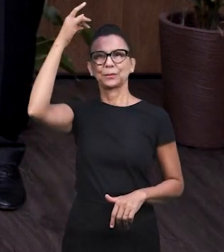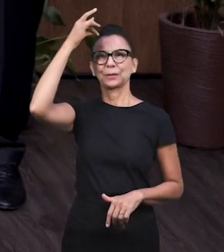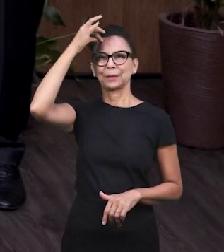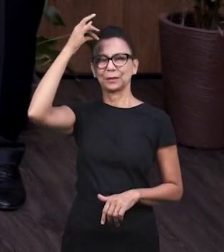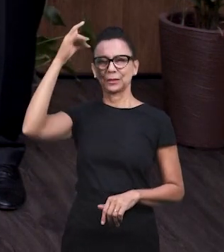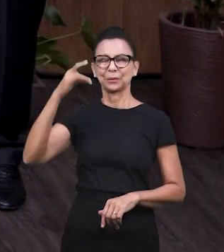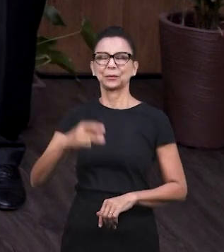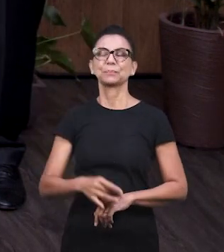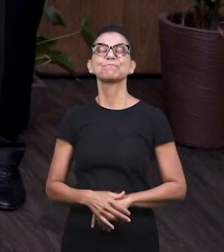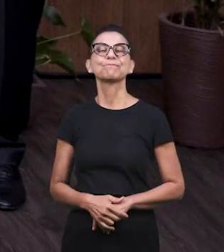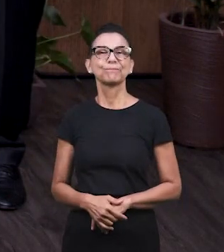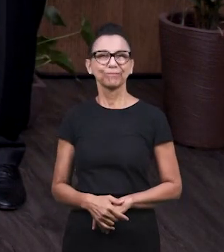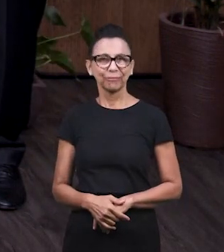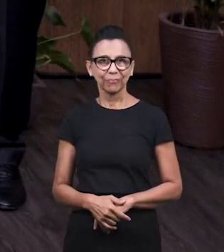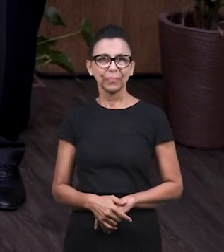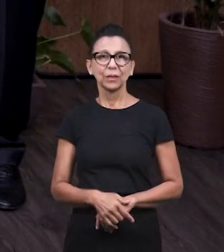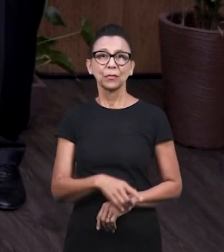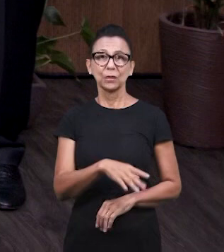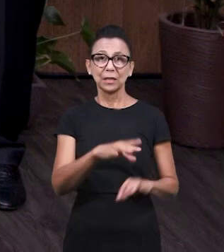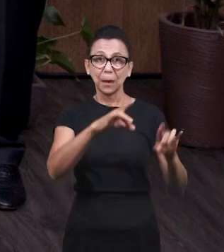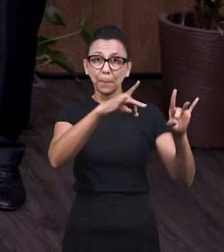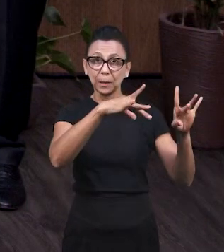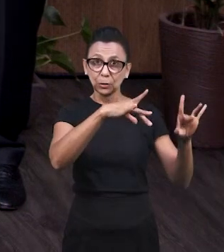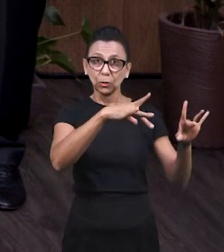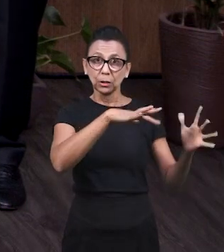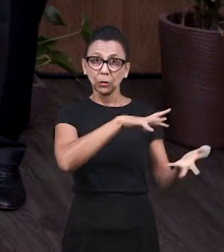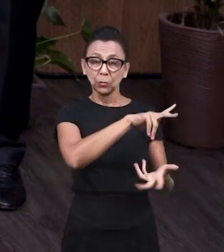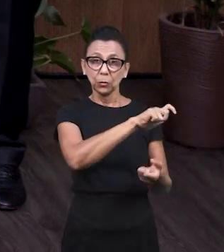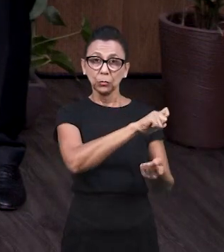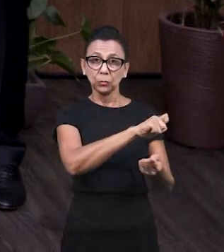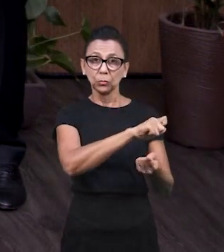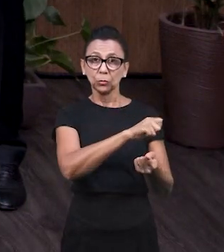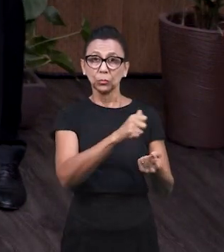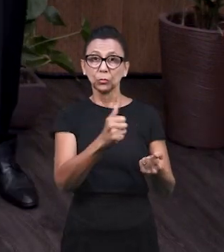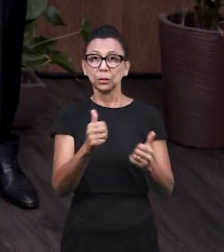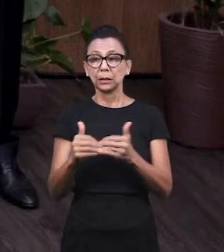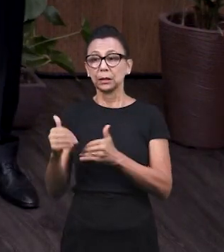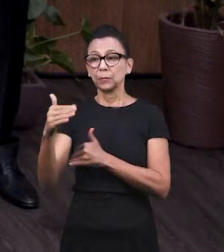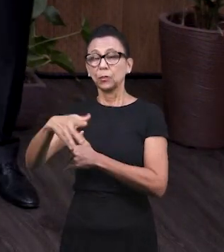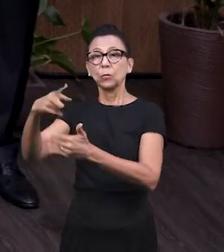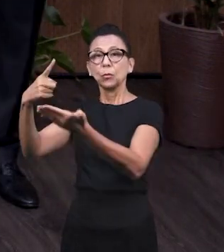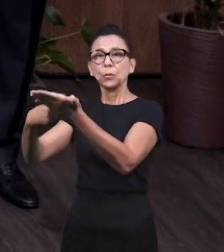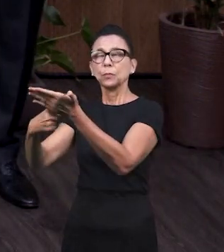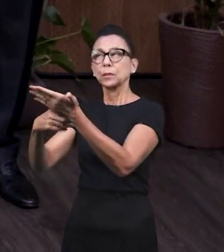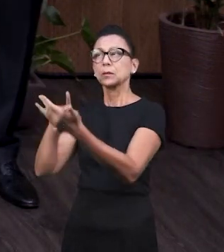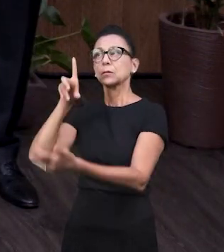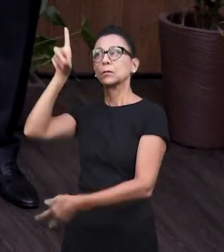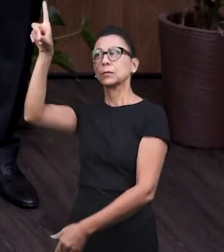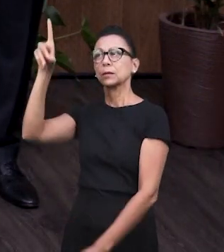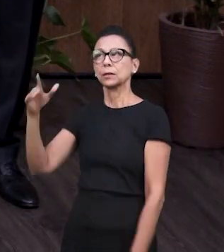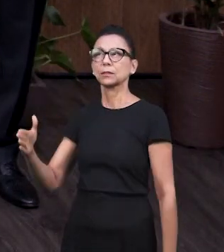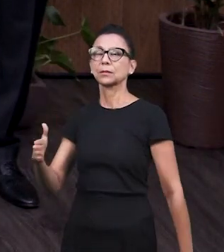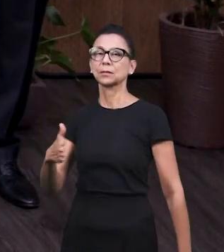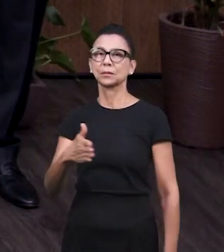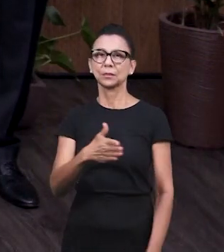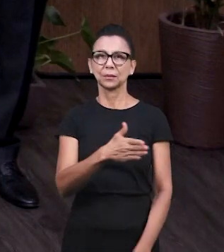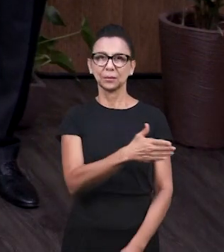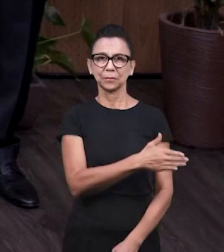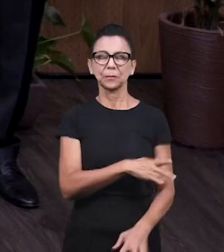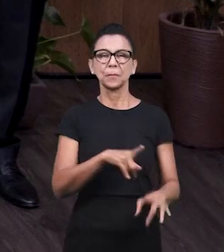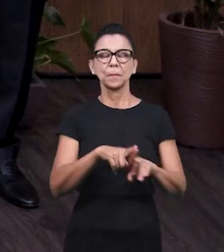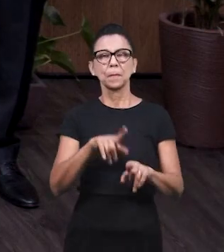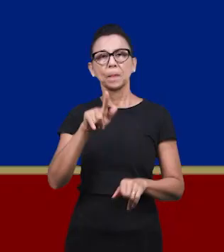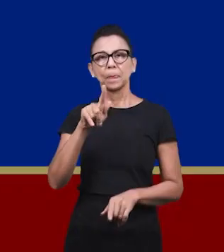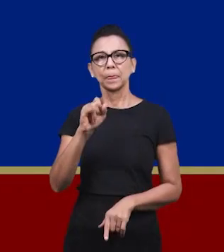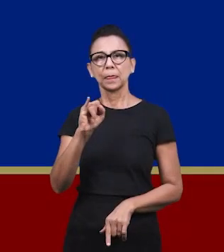un engagement, une alliance avec Dieu. Tel comme Gilmar a commenté de